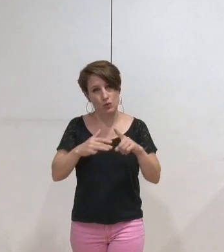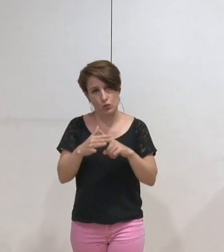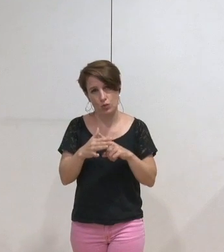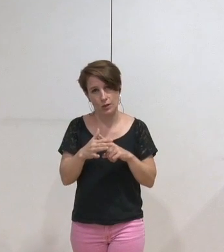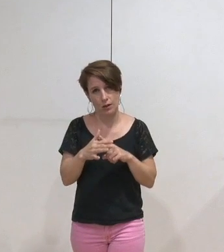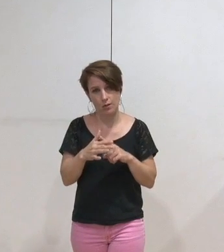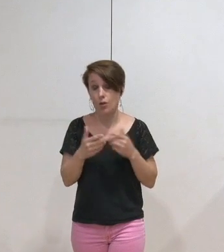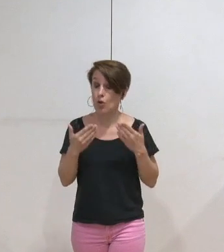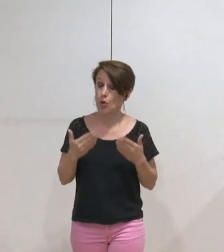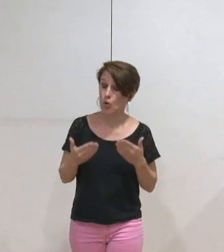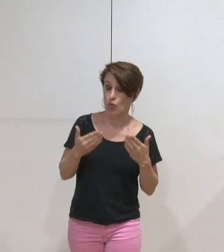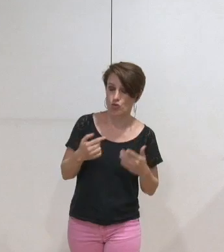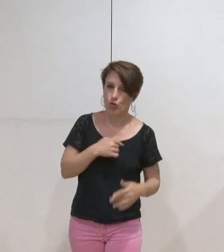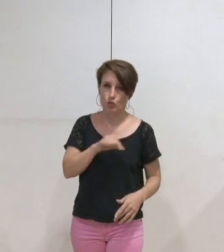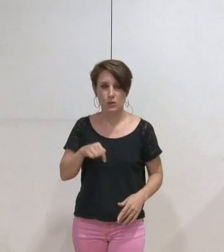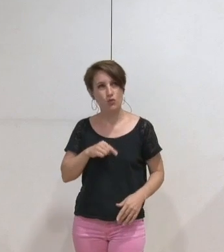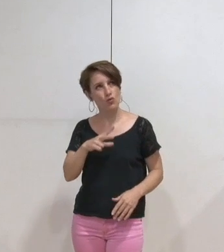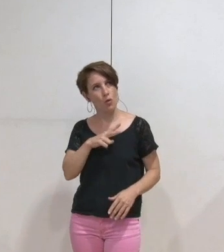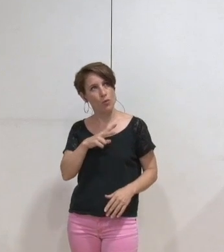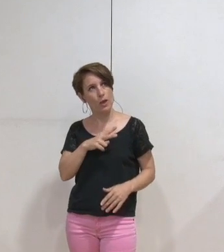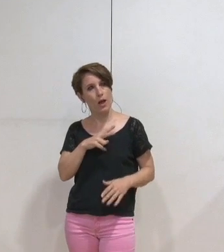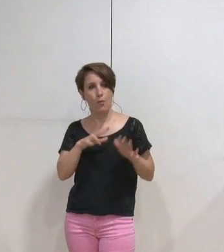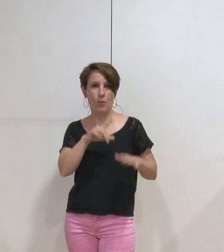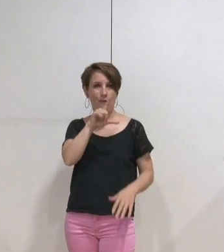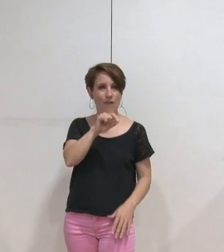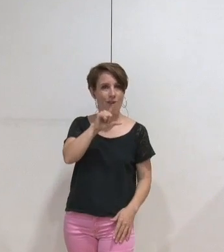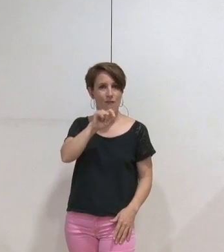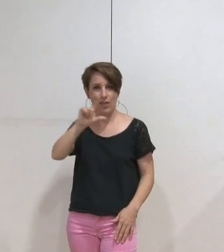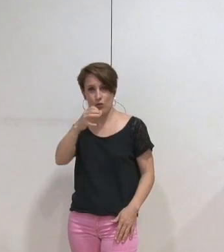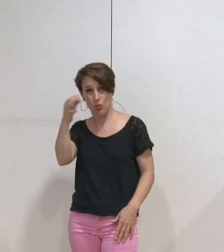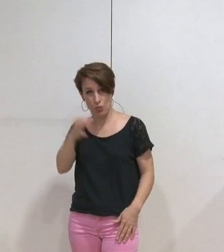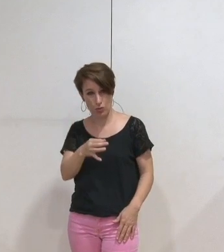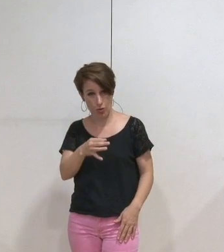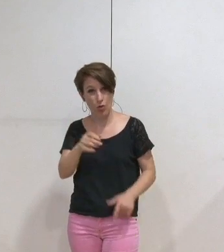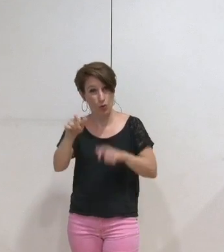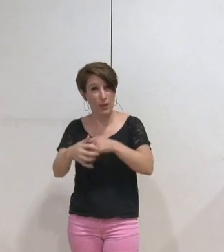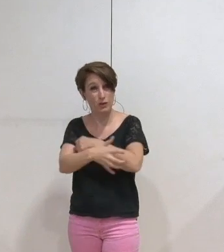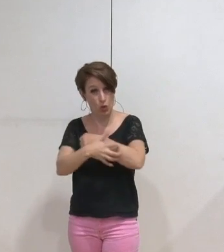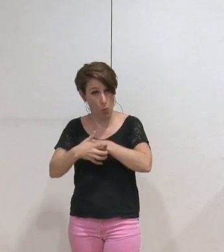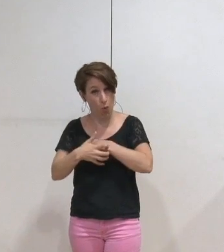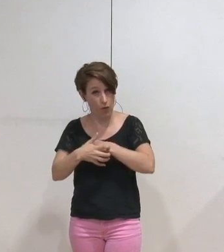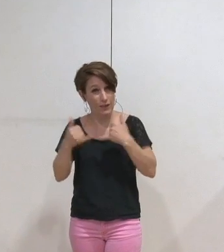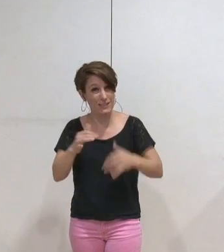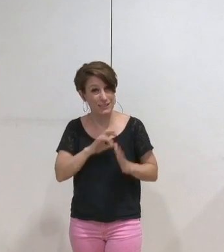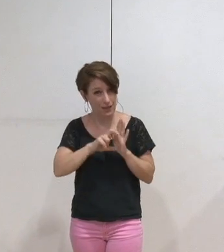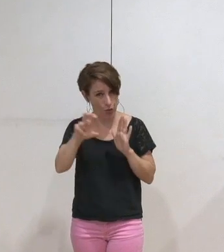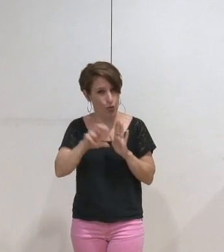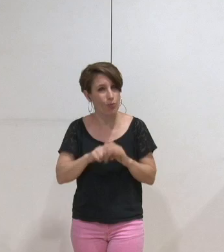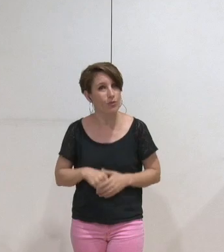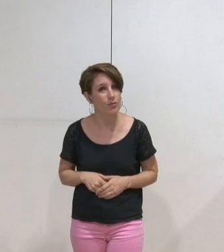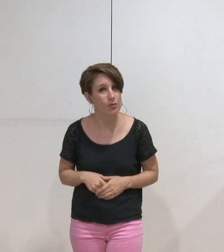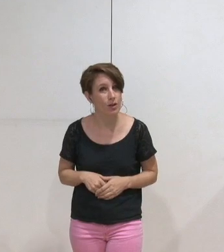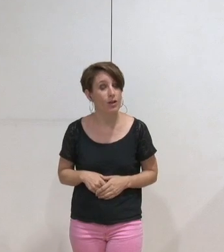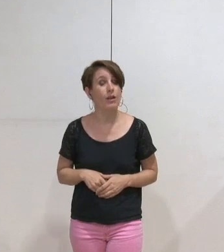compte autour de 20 % 22 % de personnes qui sont en dessous du seuil de pauvreté nous sommes dans une ville où les